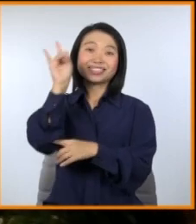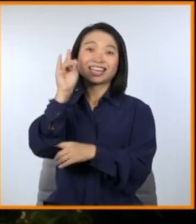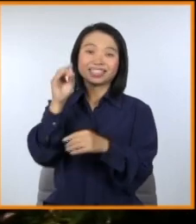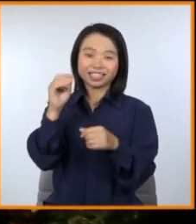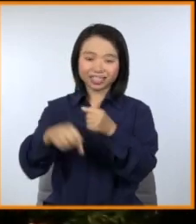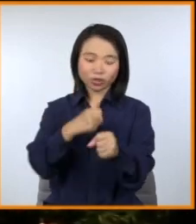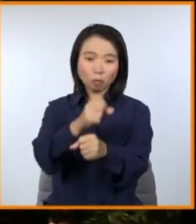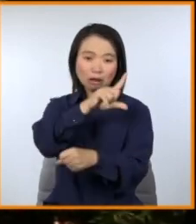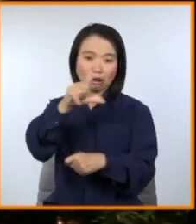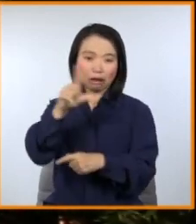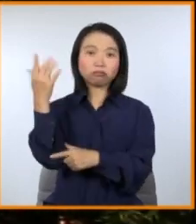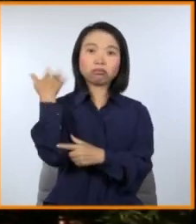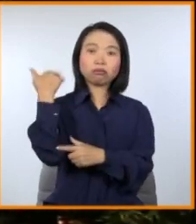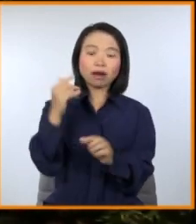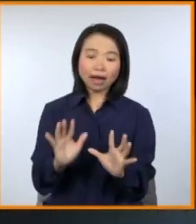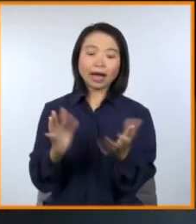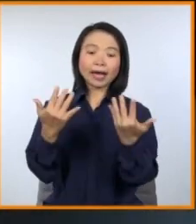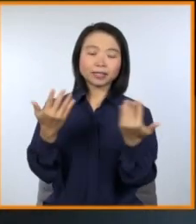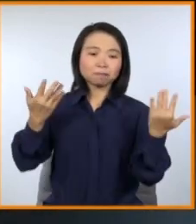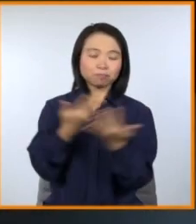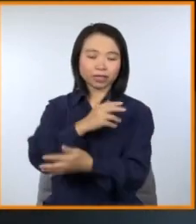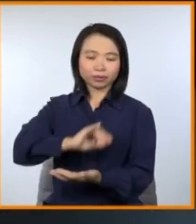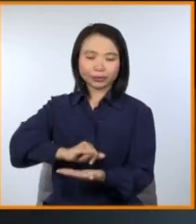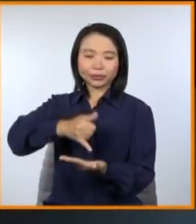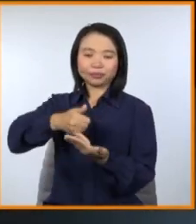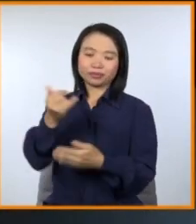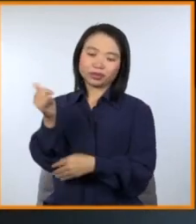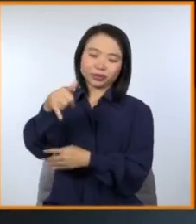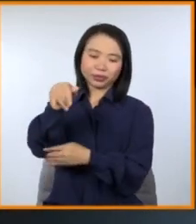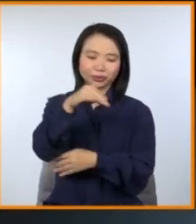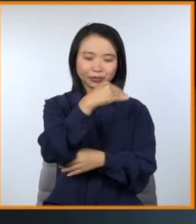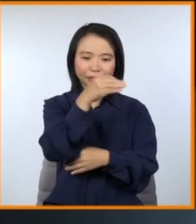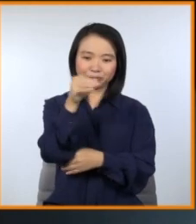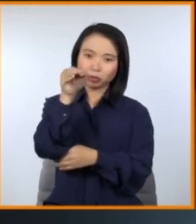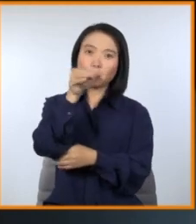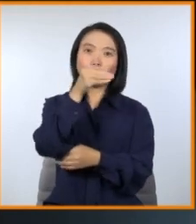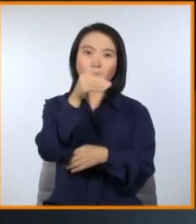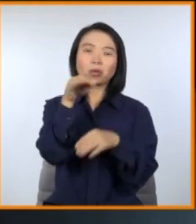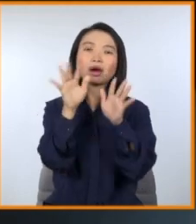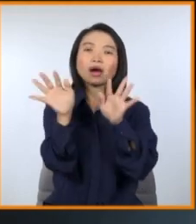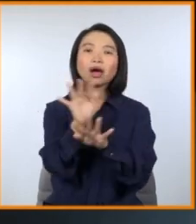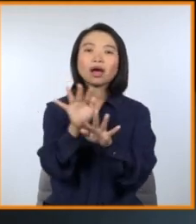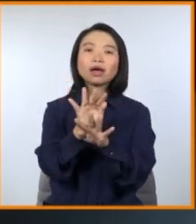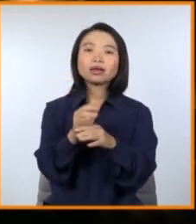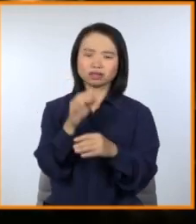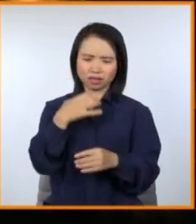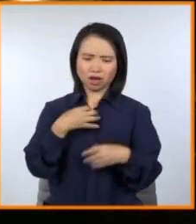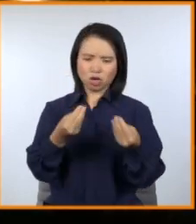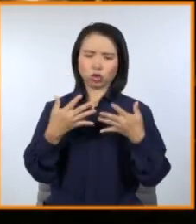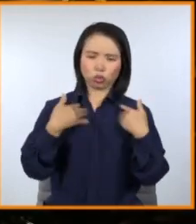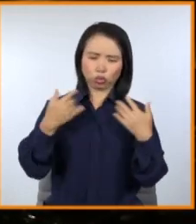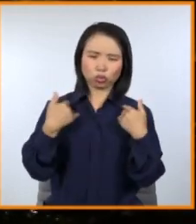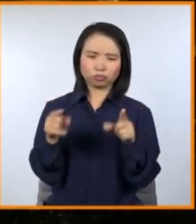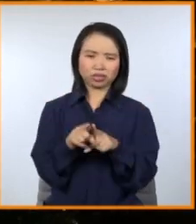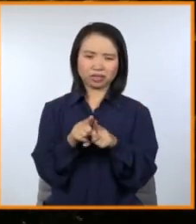าบสูญจากโลกนี้มันกลับมามีชีวิตอีกครั้งหนึ่งส่วนหนึ่งที่เราอยากให้เกิดขึ้นแน่ๆคือ edutainment นะครับก็คือเราไม่ได้อยากทำสวนสนุกที่มา